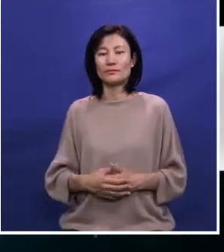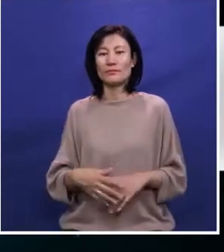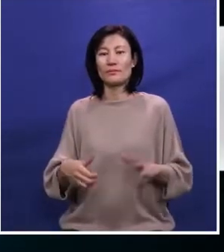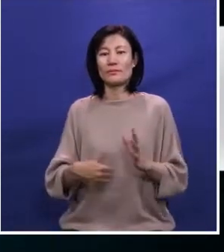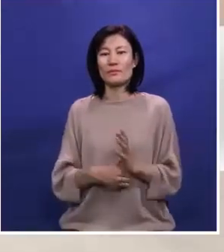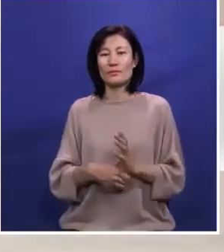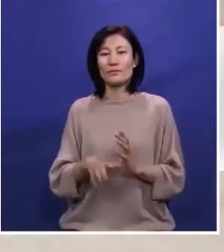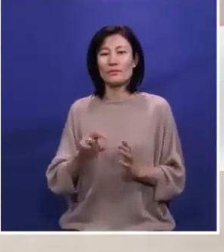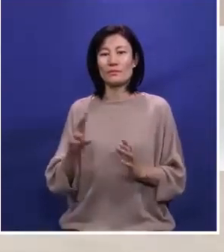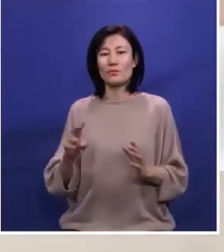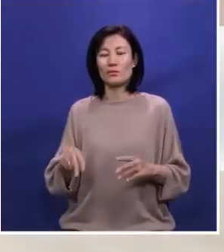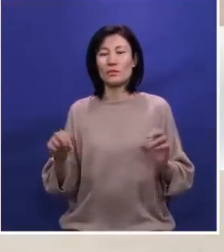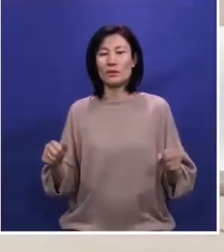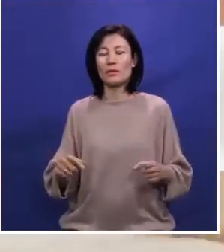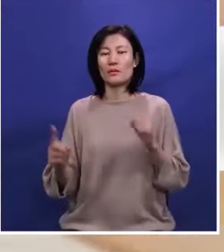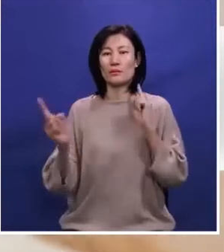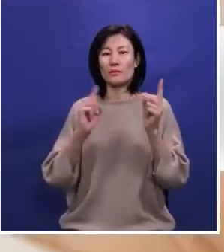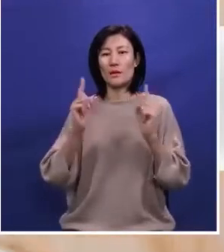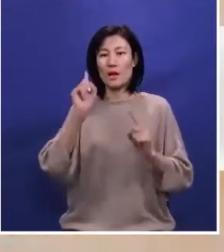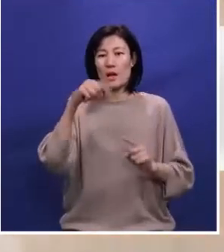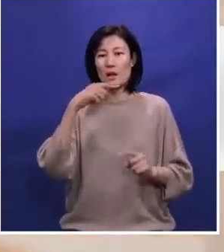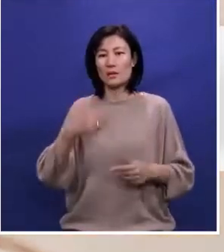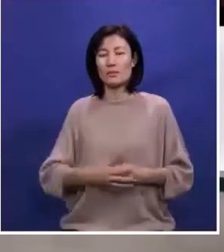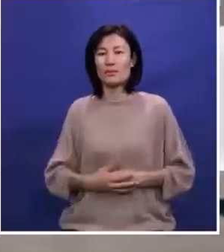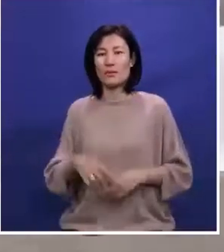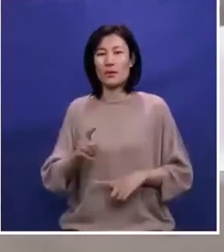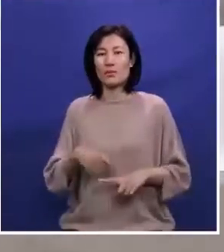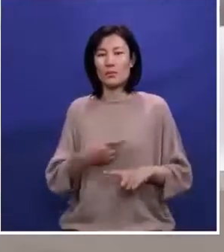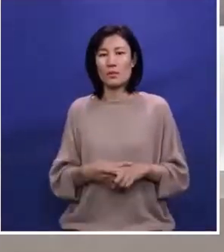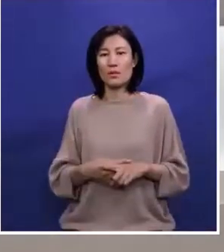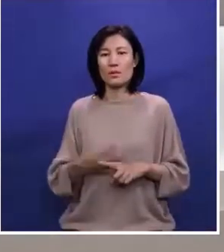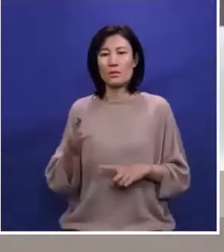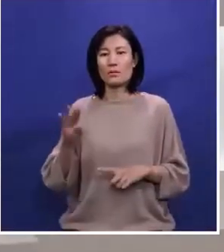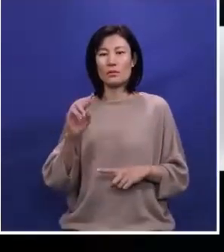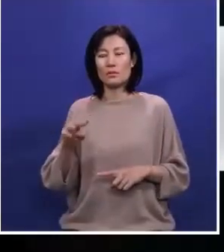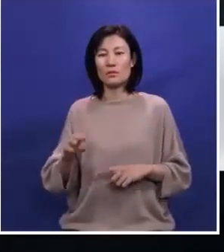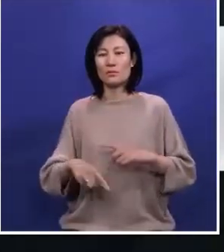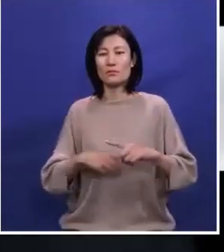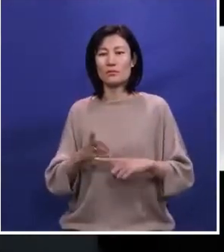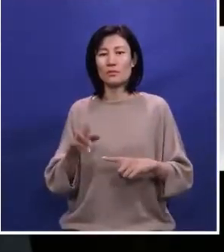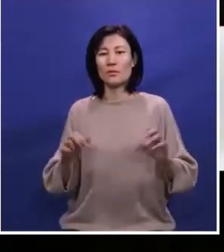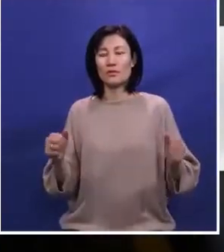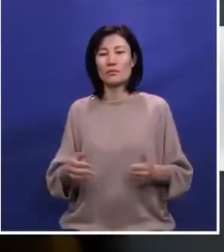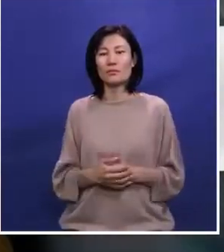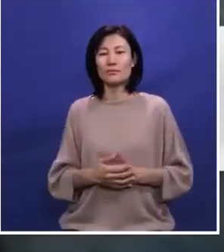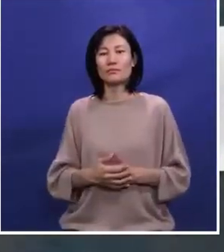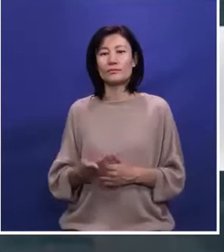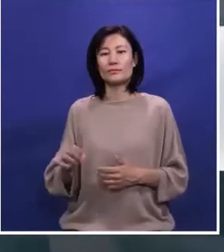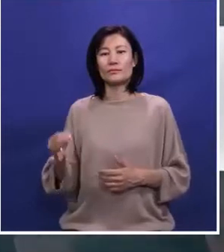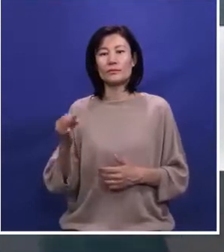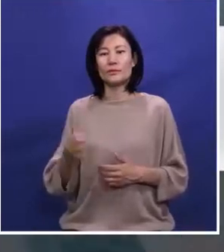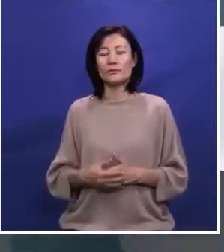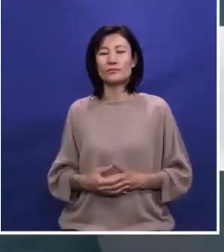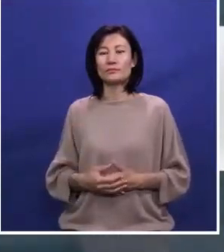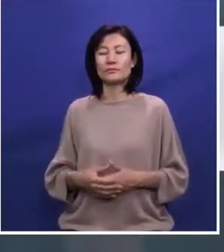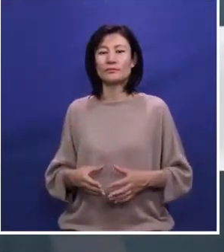Алпамыс жырында да бабаның қасиеті баяндалады. Демек, бұл ниеттеніп келушілерге жігер беретін орындардың бірі.